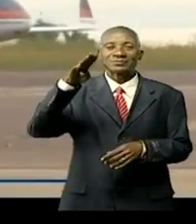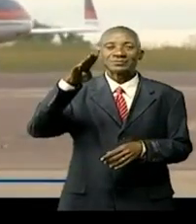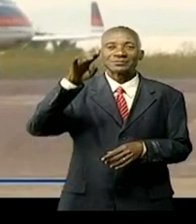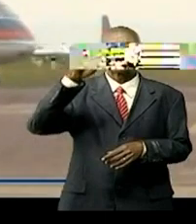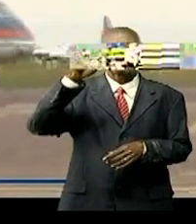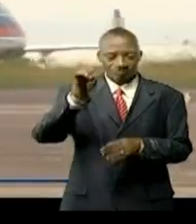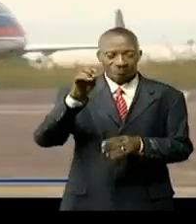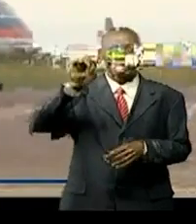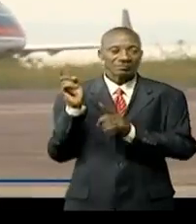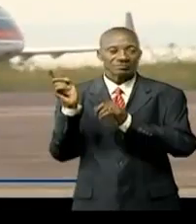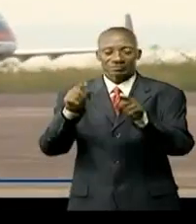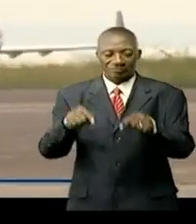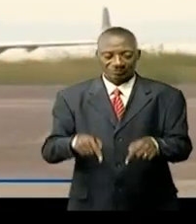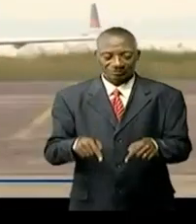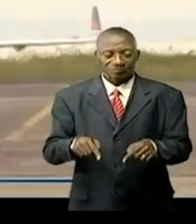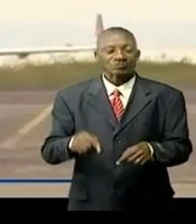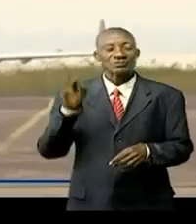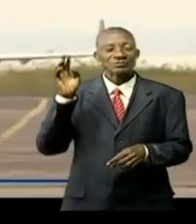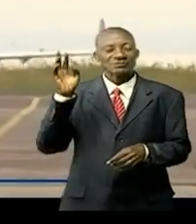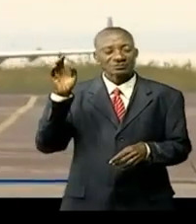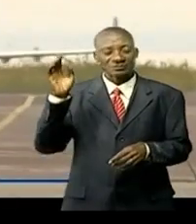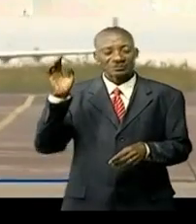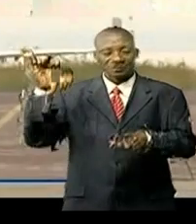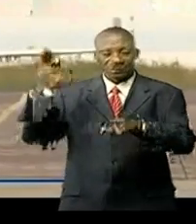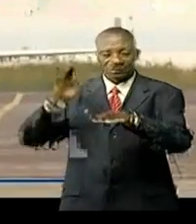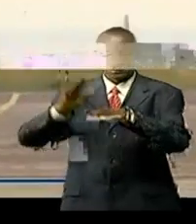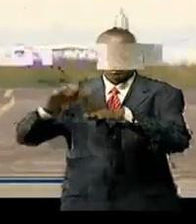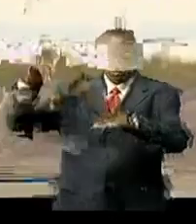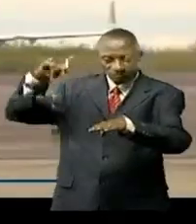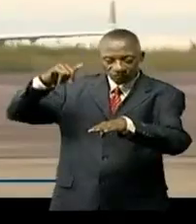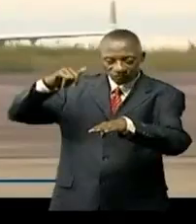lundi 28 février 2022 à 16h15.